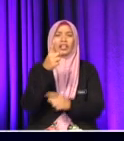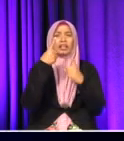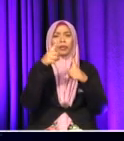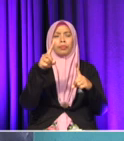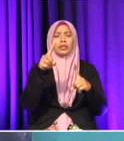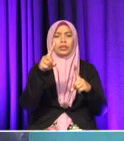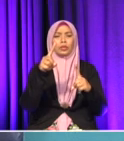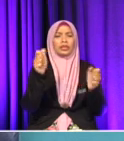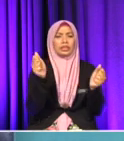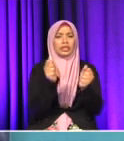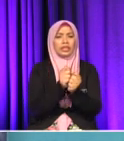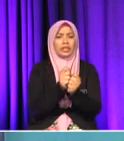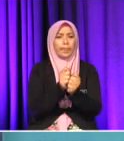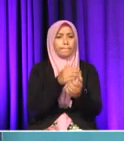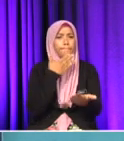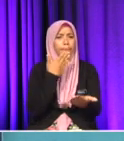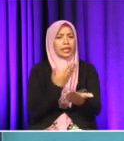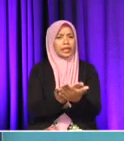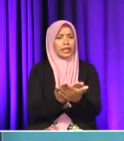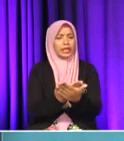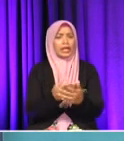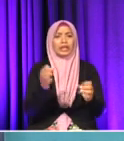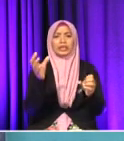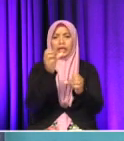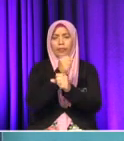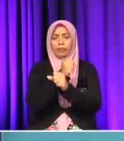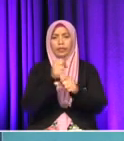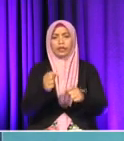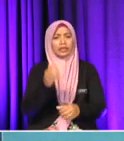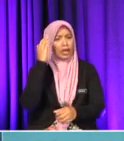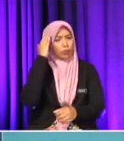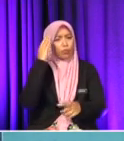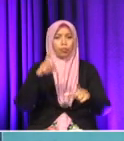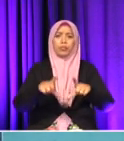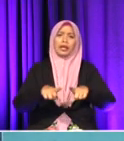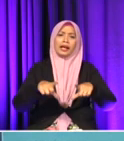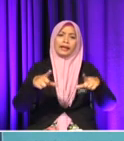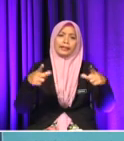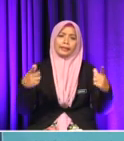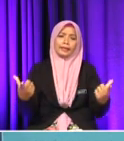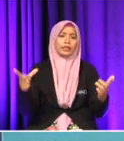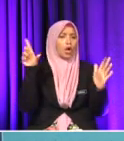dan dapat membisikan antara jenis jenis logo yaitu featuring